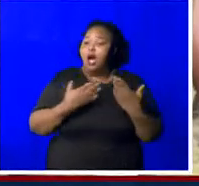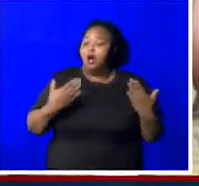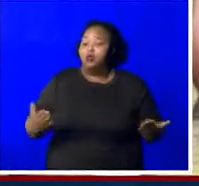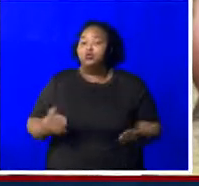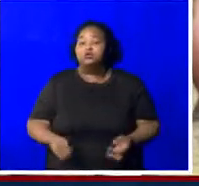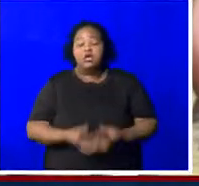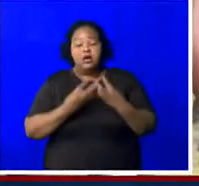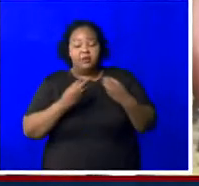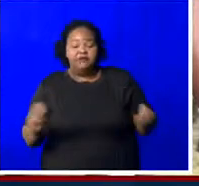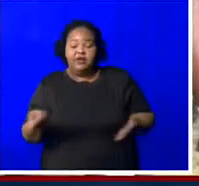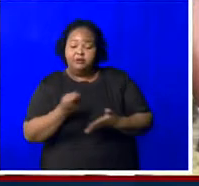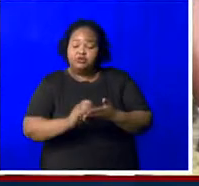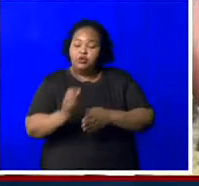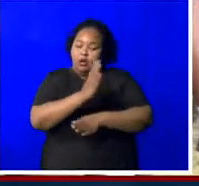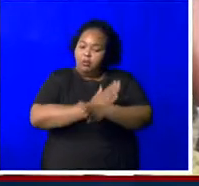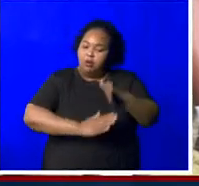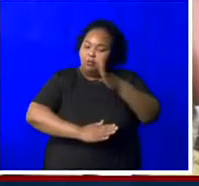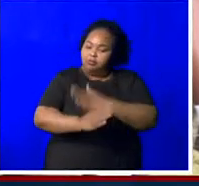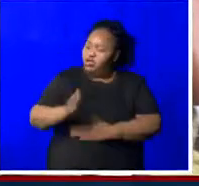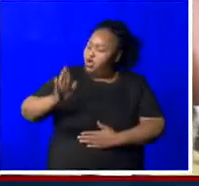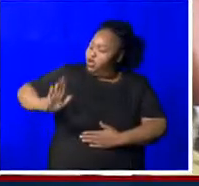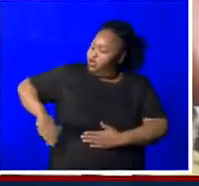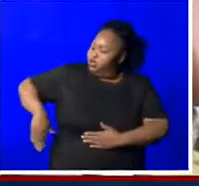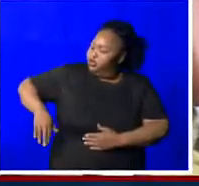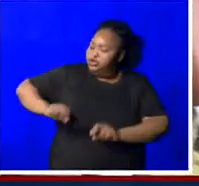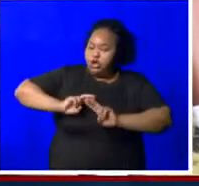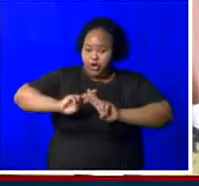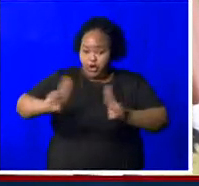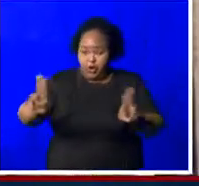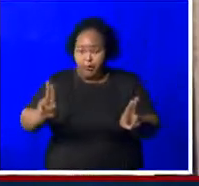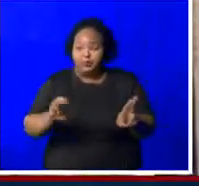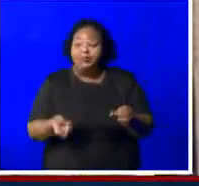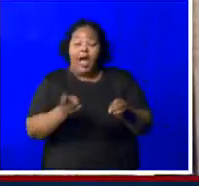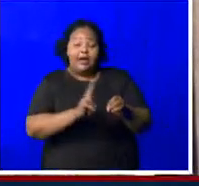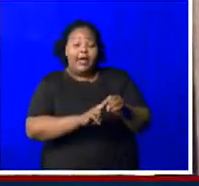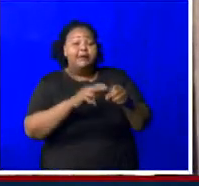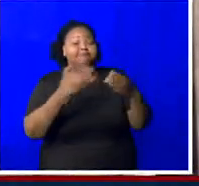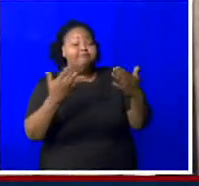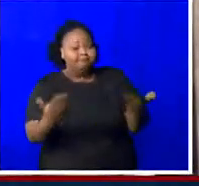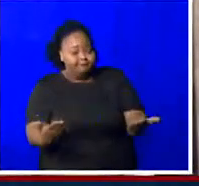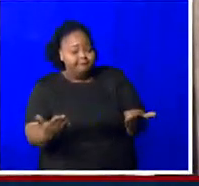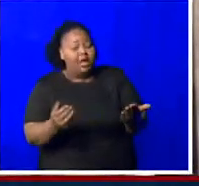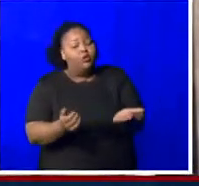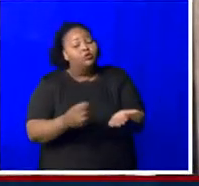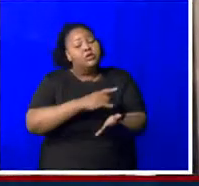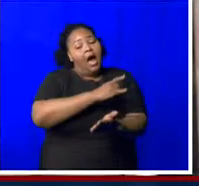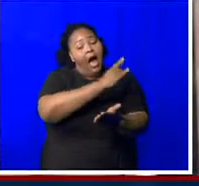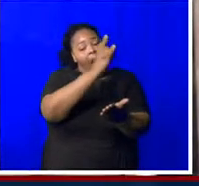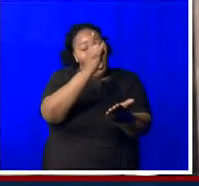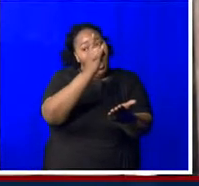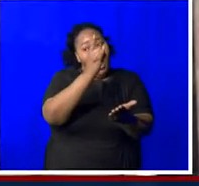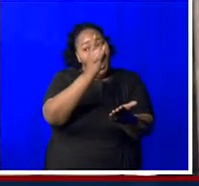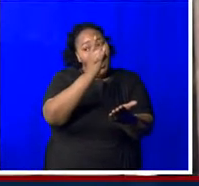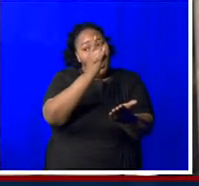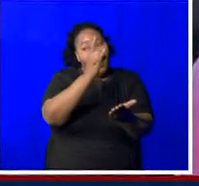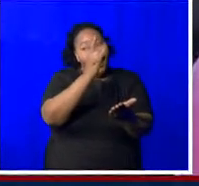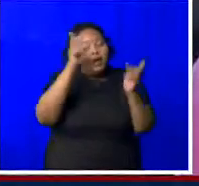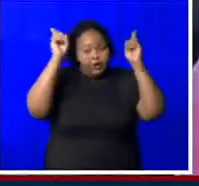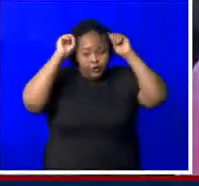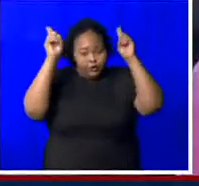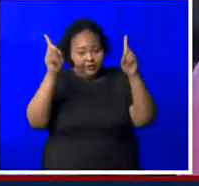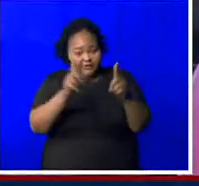labakhubatekile abasaleli ngaphandle kanye futhi nasekuqinisekiseni ukuthi imfundo lephakeme lesingathi